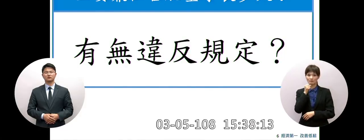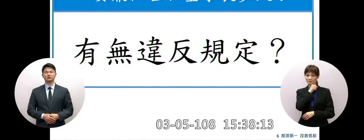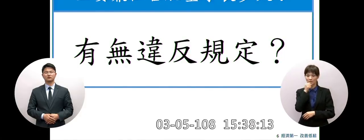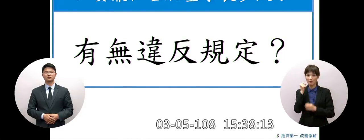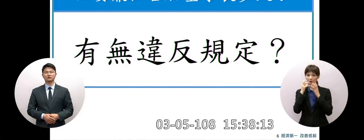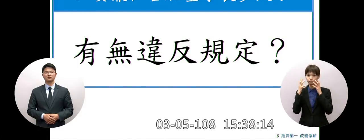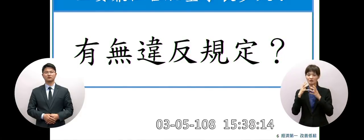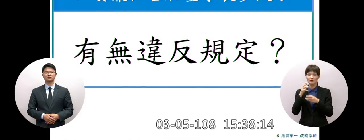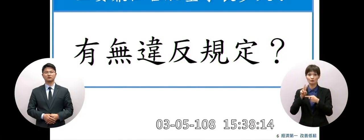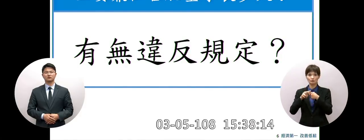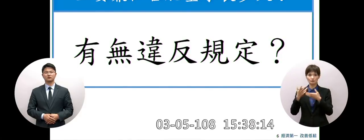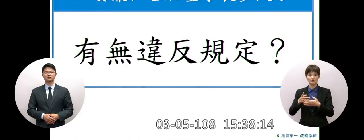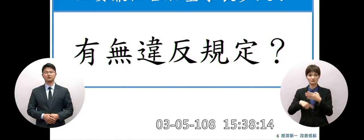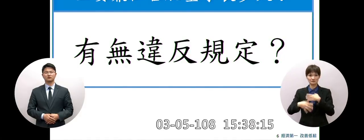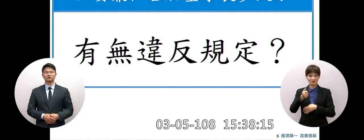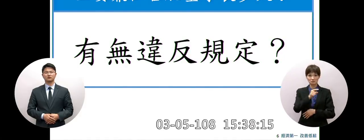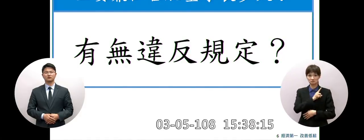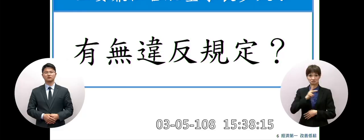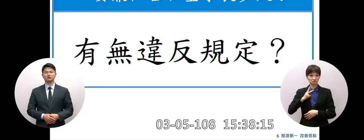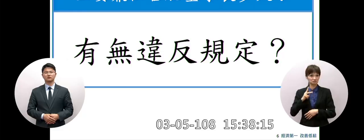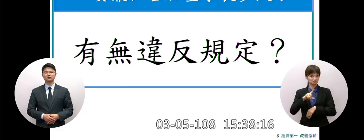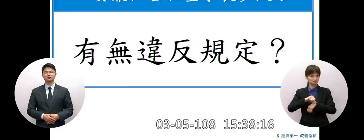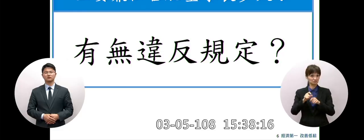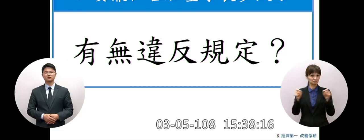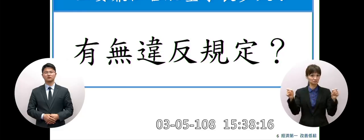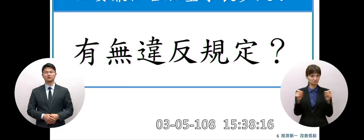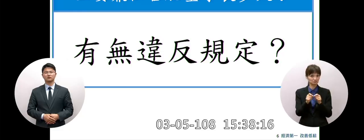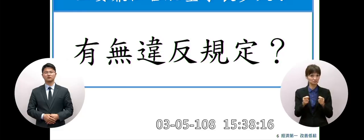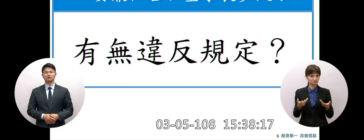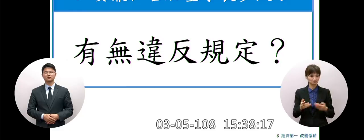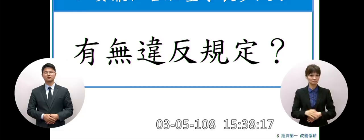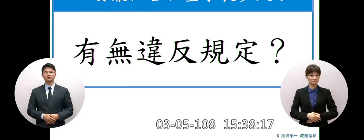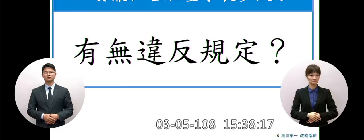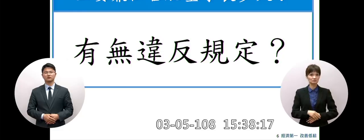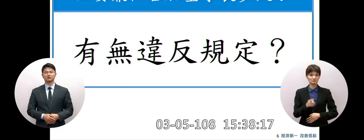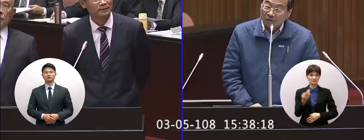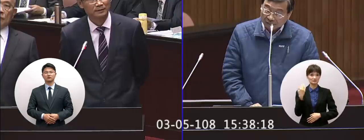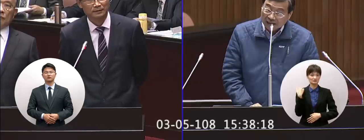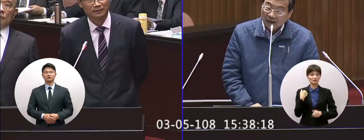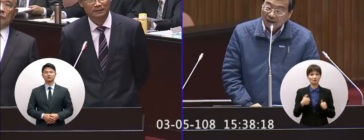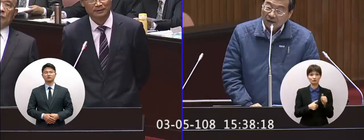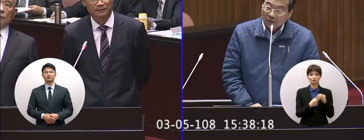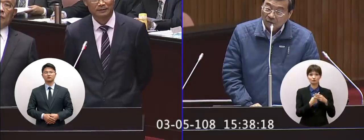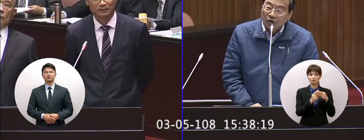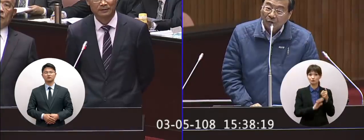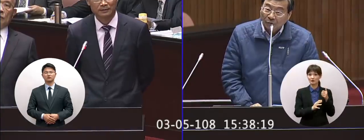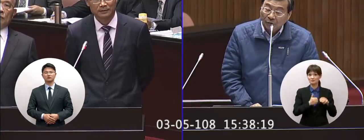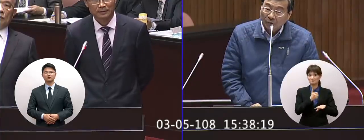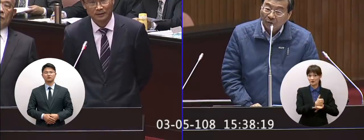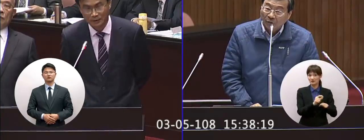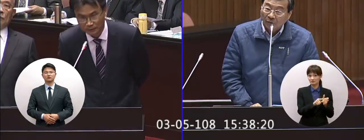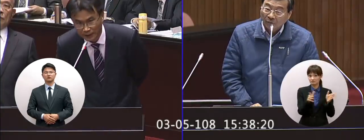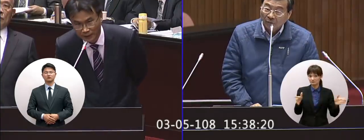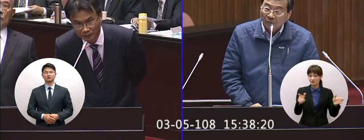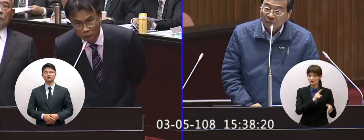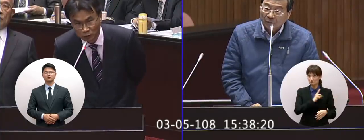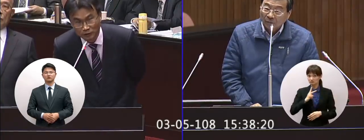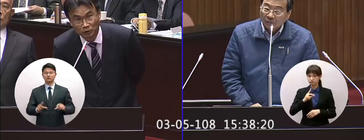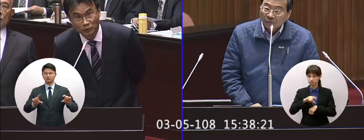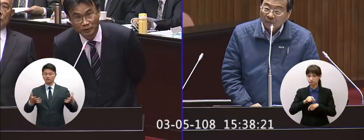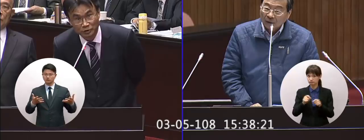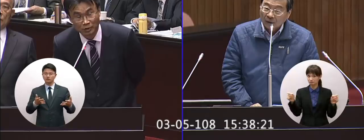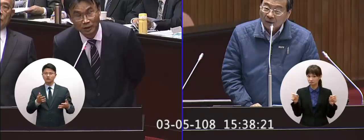任五个月。 主委，你在副主委任内兼任台委董事长多久？ 大